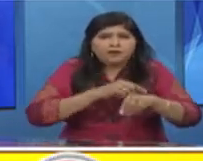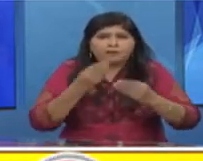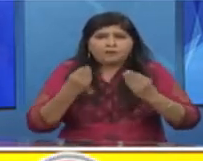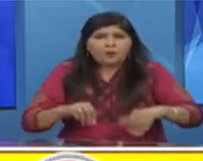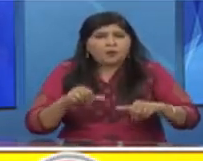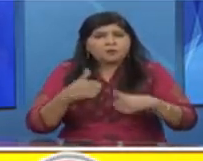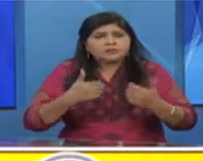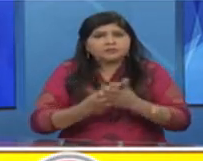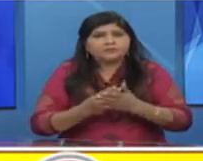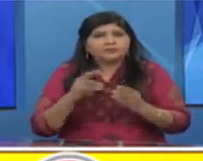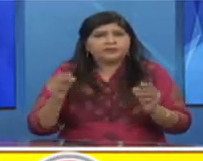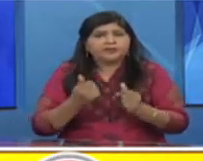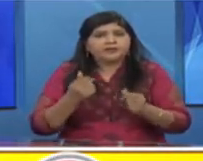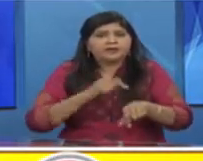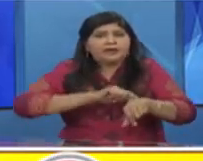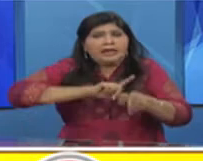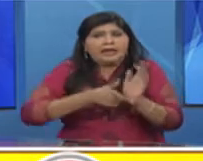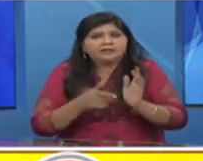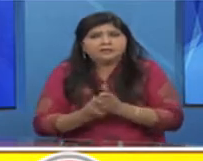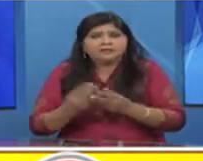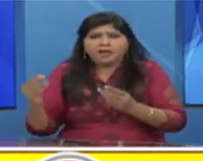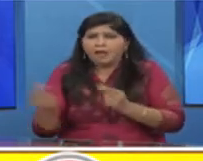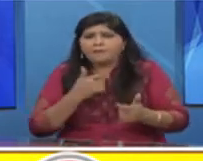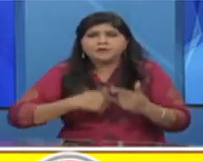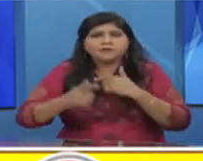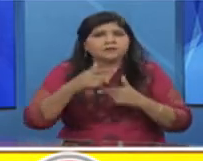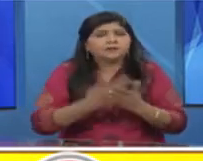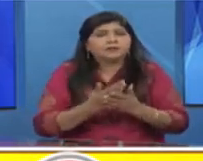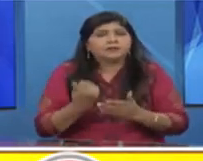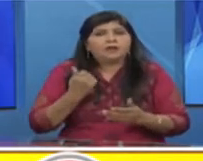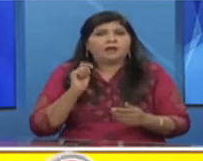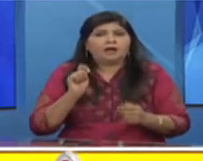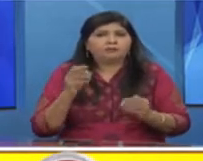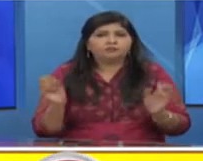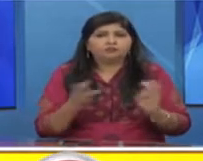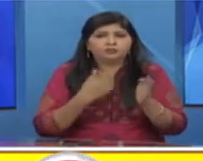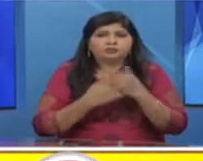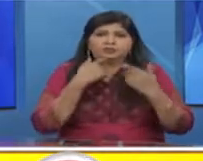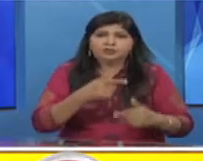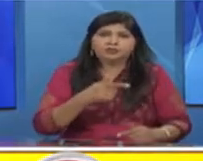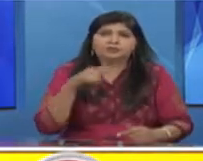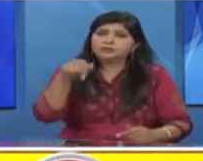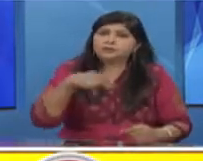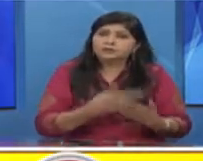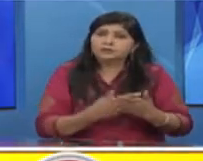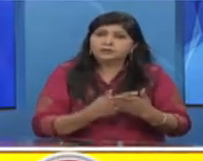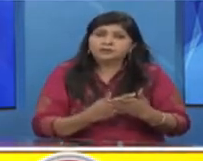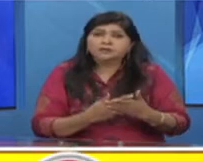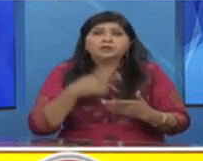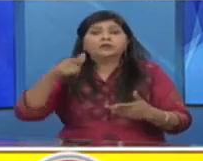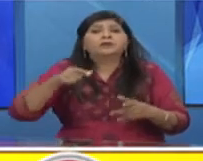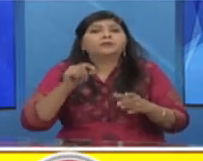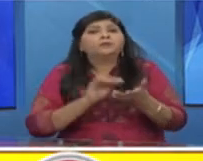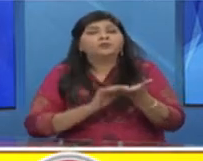गंवाए, जरा भी देर किए बिना तुरंत कठोर कार्रवाई शुरू कर दी। उन्होंने मुदलियार